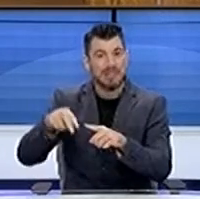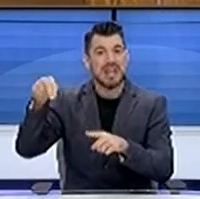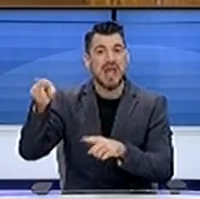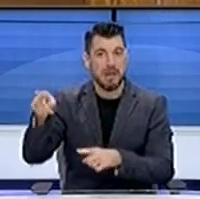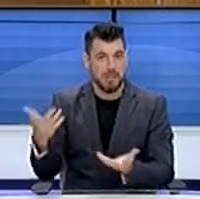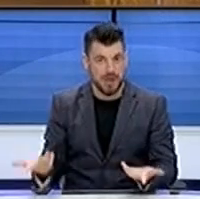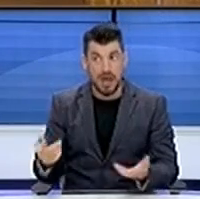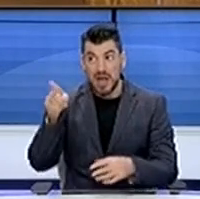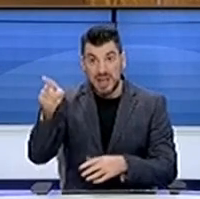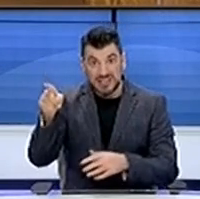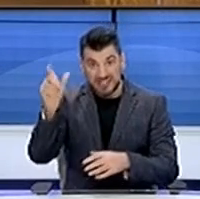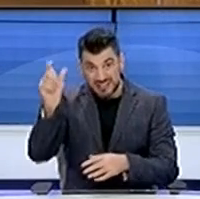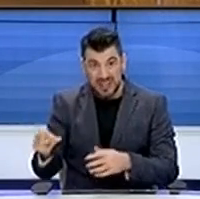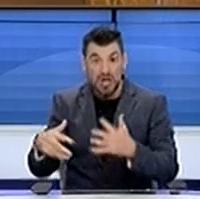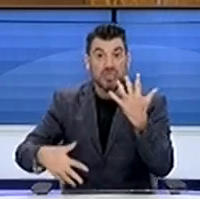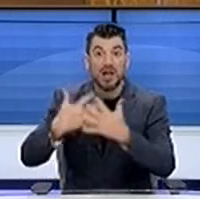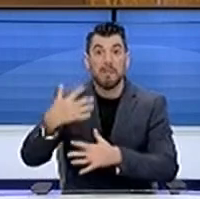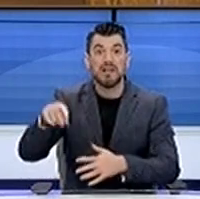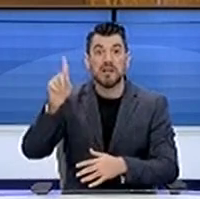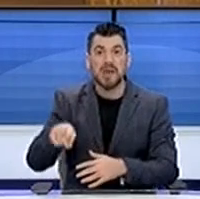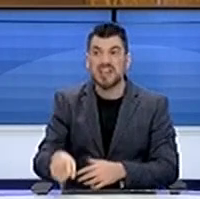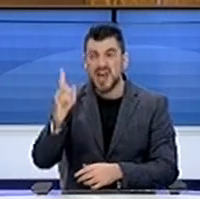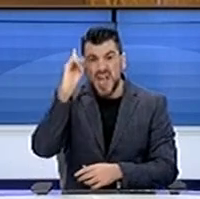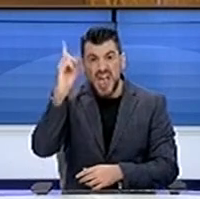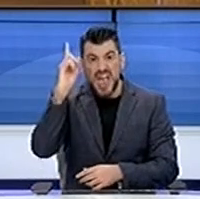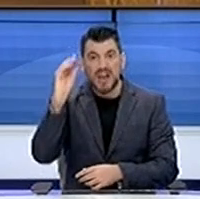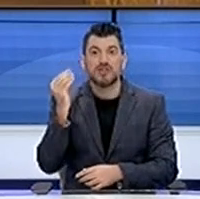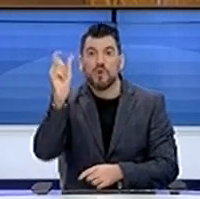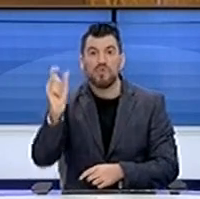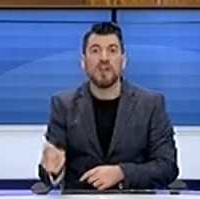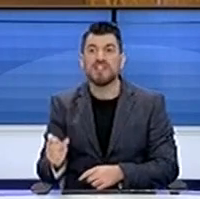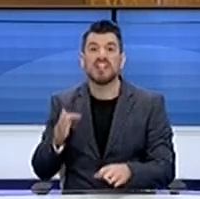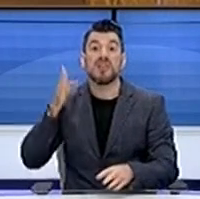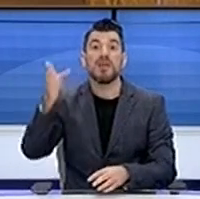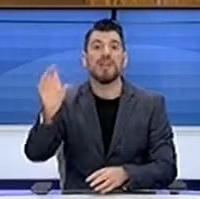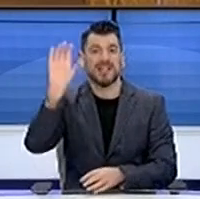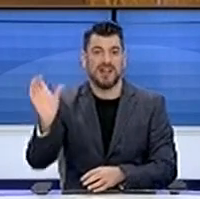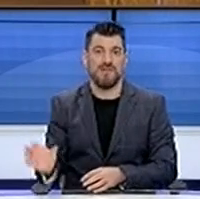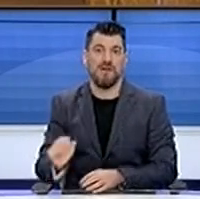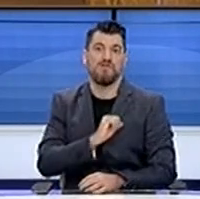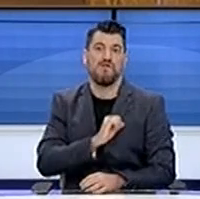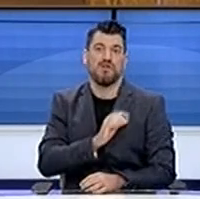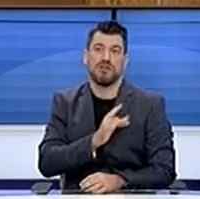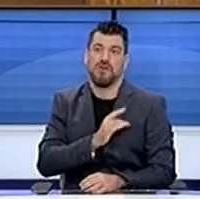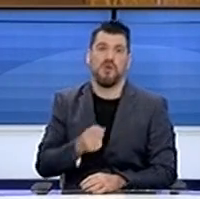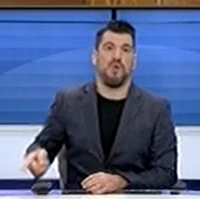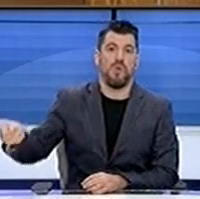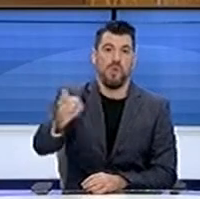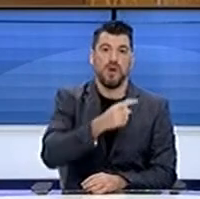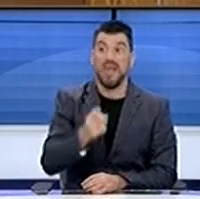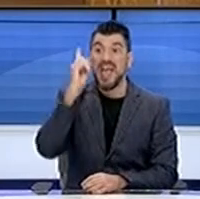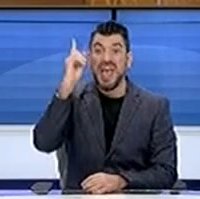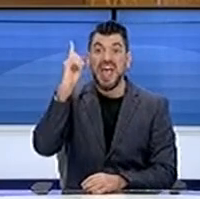Εσείς έχετε 15 μέρες, ούτε ένα κυβερνητικό στέλεχος δεν τόλμησε να πατήσει στην Εύβοια. Ούτε ένα κυβερνητικό